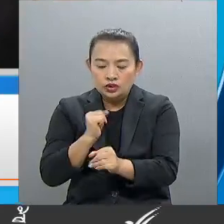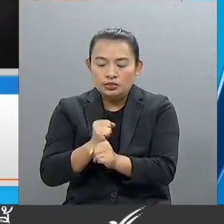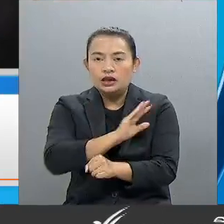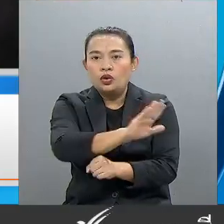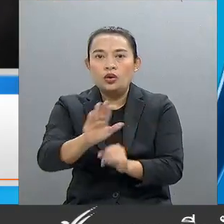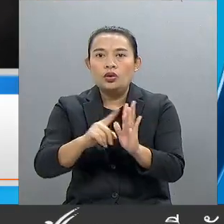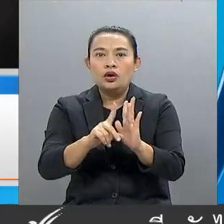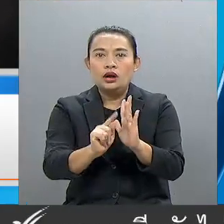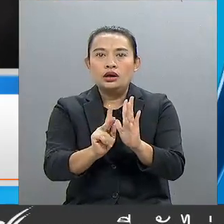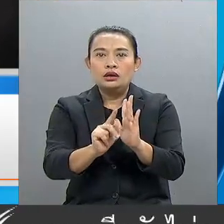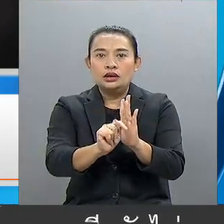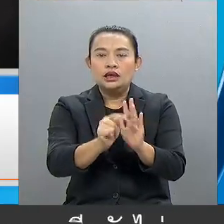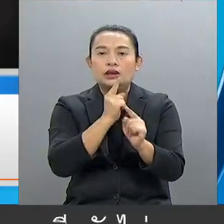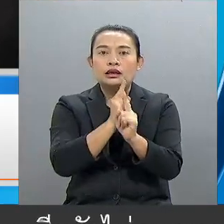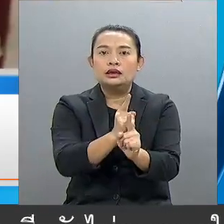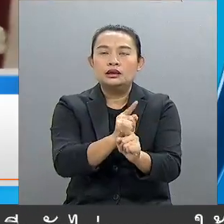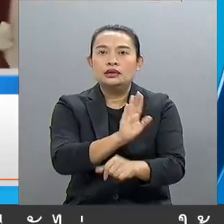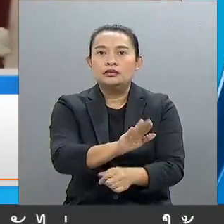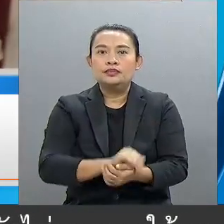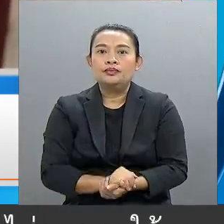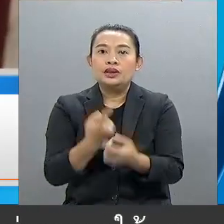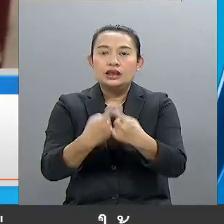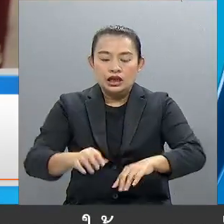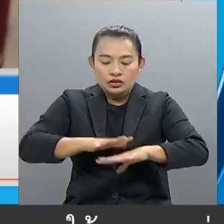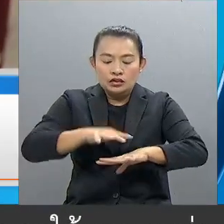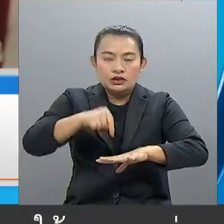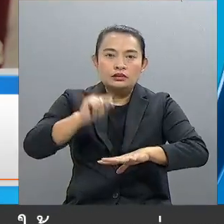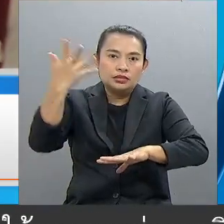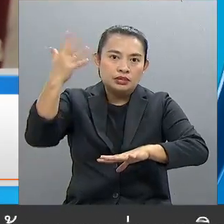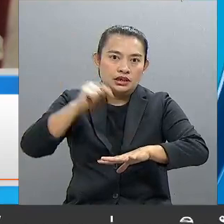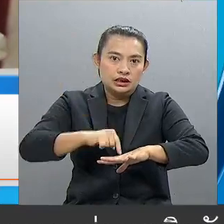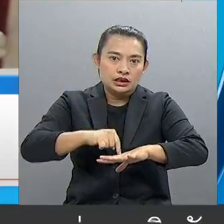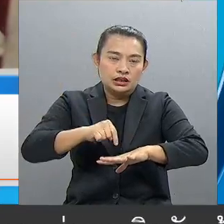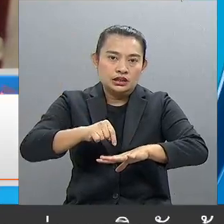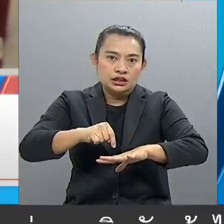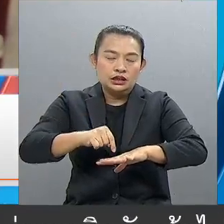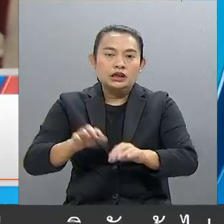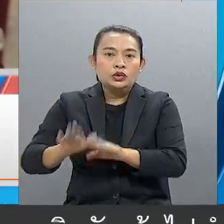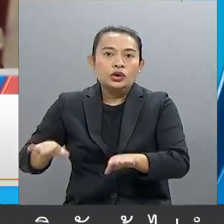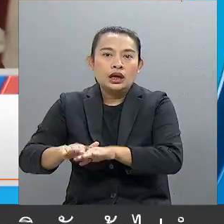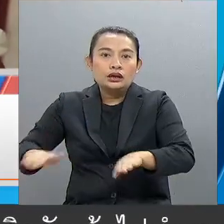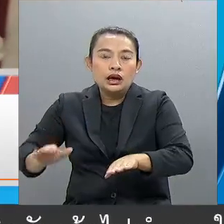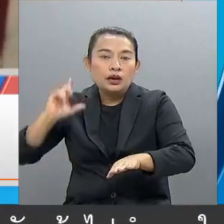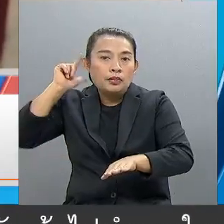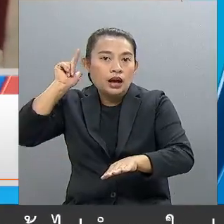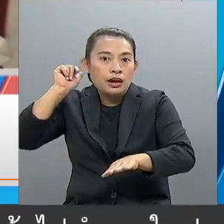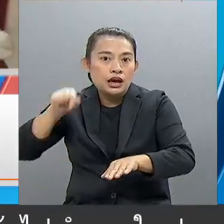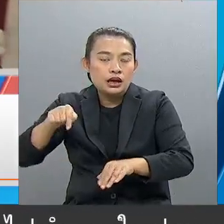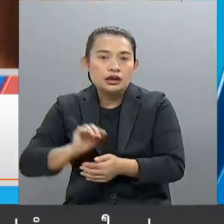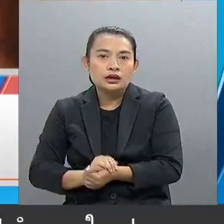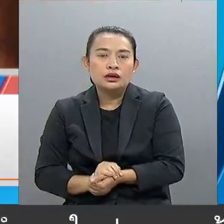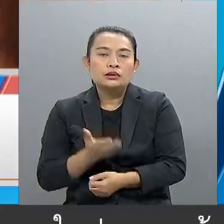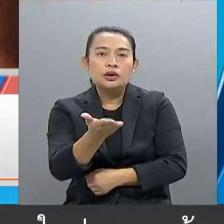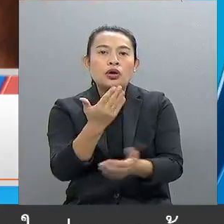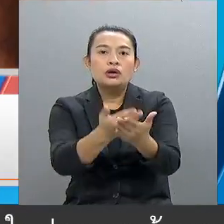ได้ว่าฝาท่อเนี่ยมันไม่มีเพราะว่าประมาทเลินๆเนี่ยทางตัวเด็กทางตัวแม่เนี่ยเขาก็สามารถเรียกค่าเสียหายได้ค่าเสียห